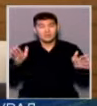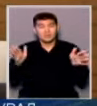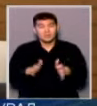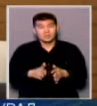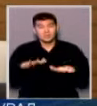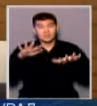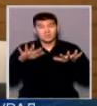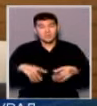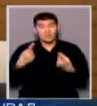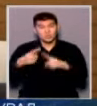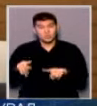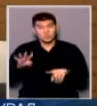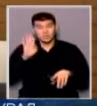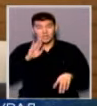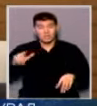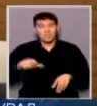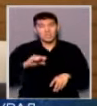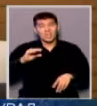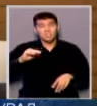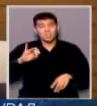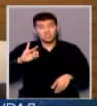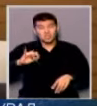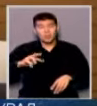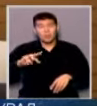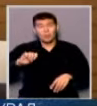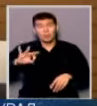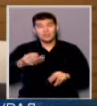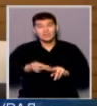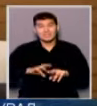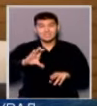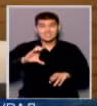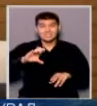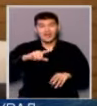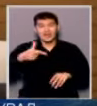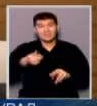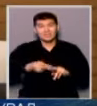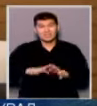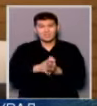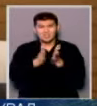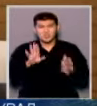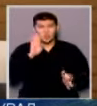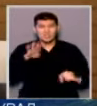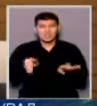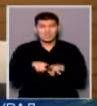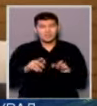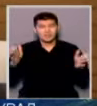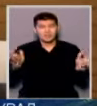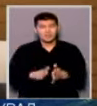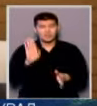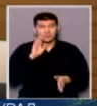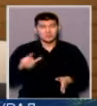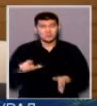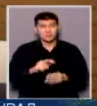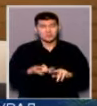минимальный сток и на других реках региона Жем, Ойл и Сагыз, которые в данных условиях также имеют большую значимость в